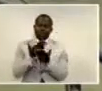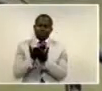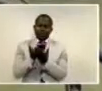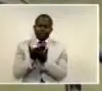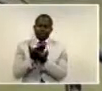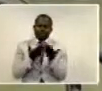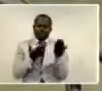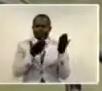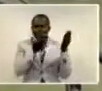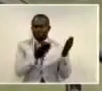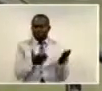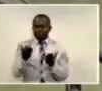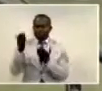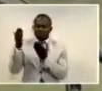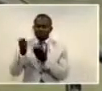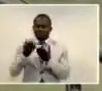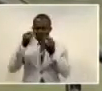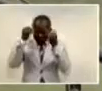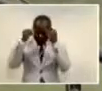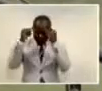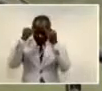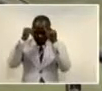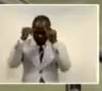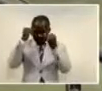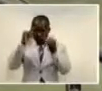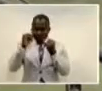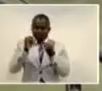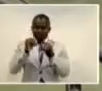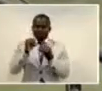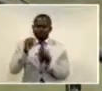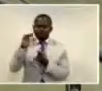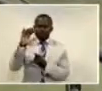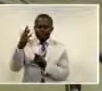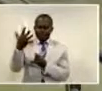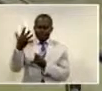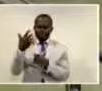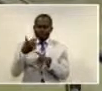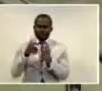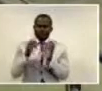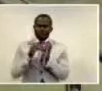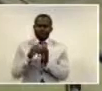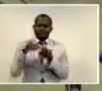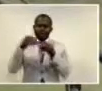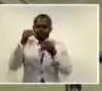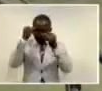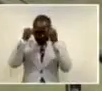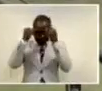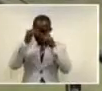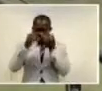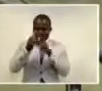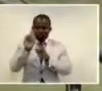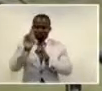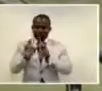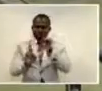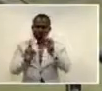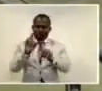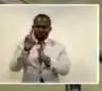ngo twakire ibitekerezo nka bitanu kandi rubutanga igitekerezo cyangwa rubaza